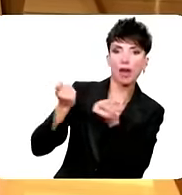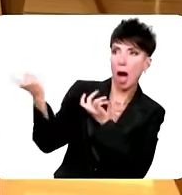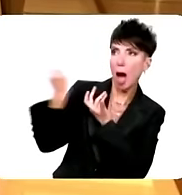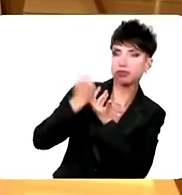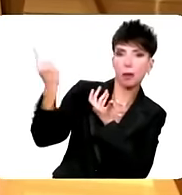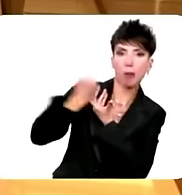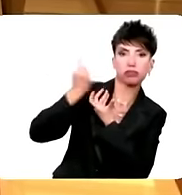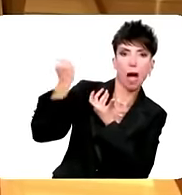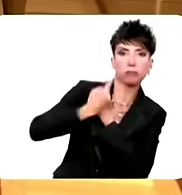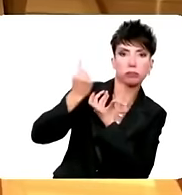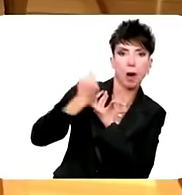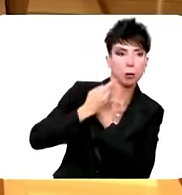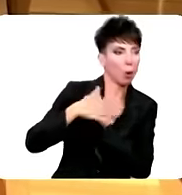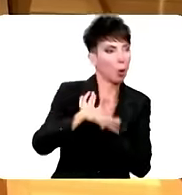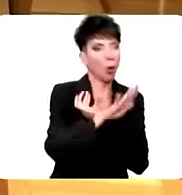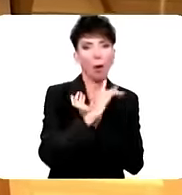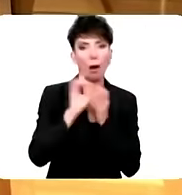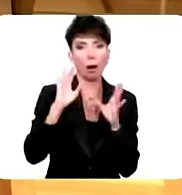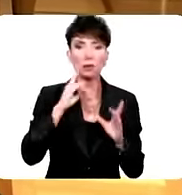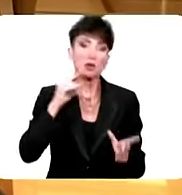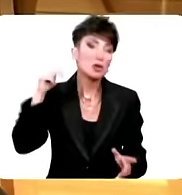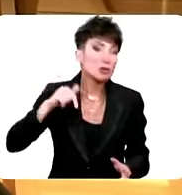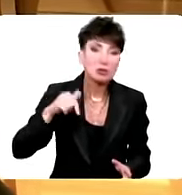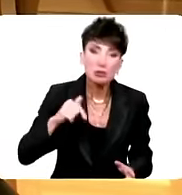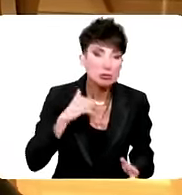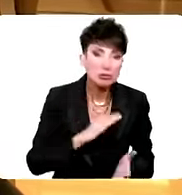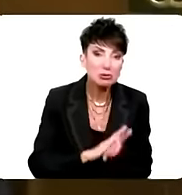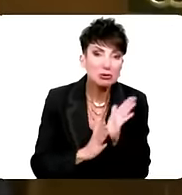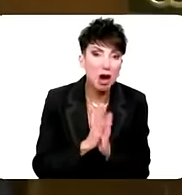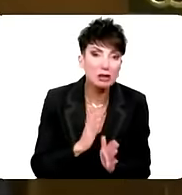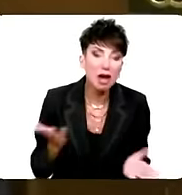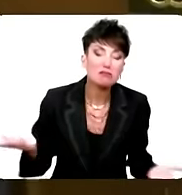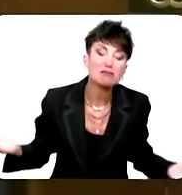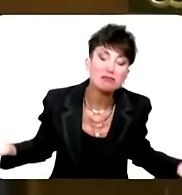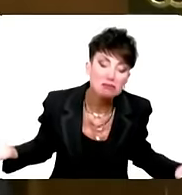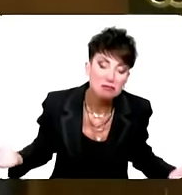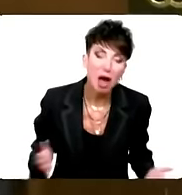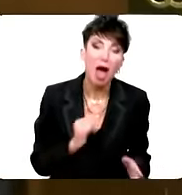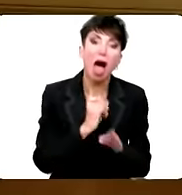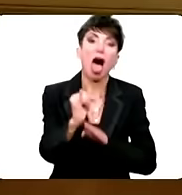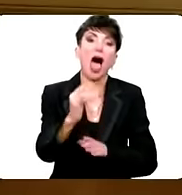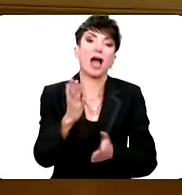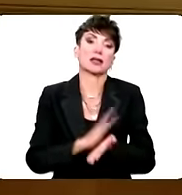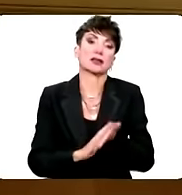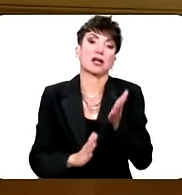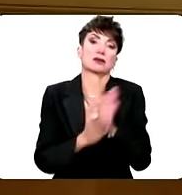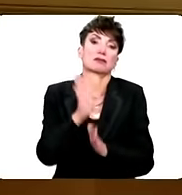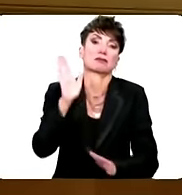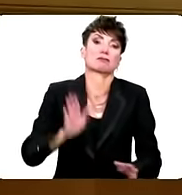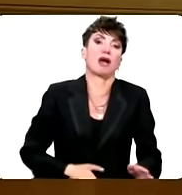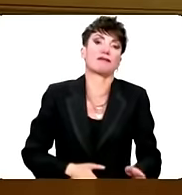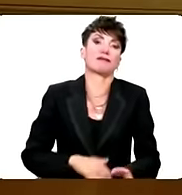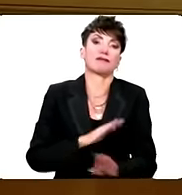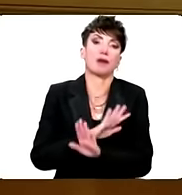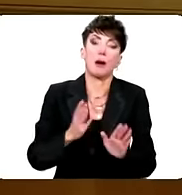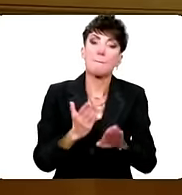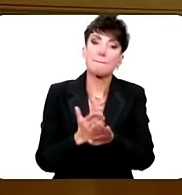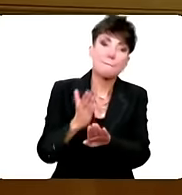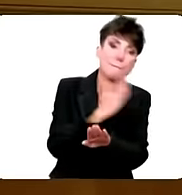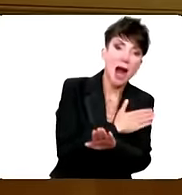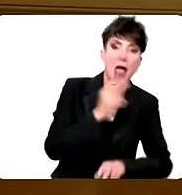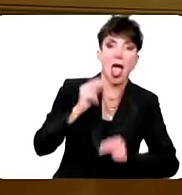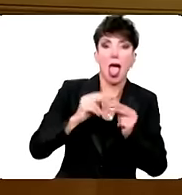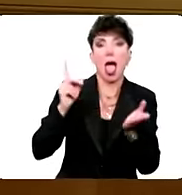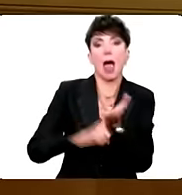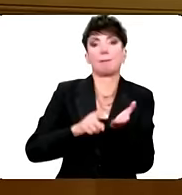εξελίξεις, στη διαμόρφωση. Είναι αργά, βέβαια. Αυτό το μήνυμα πρέπει να έχει περάσει πριν τις εκλογές. Τώρα το ταμείο έκλεισε, που λένε. Το ταμείο έκλεισε,